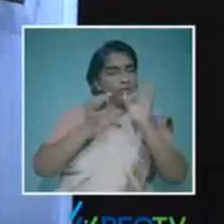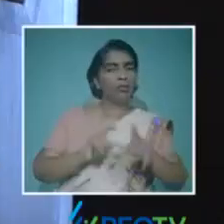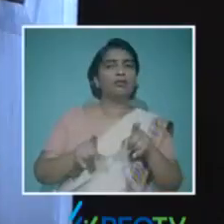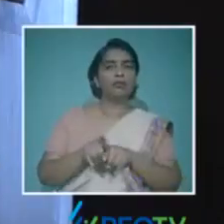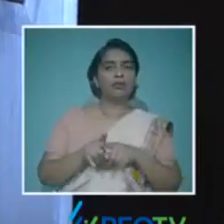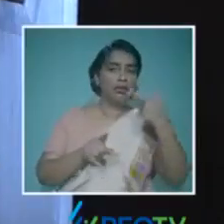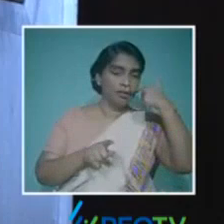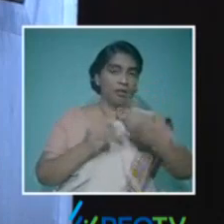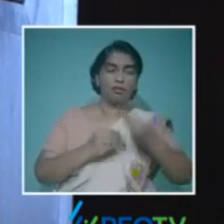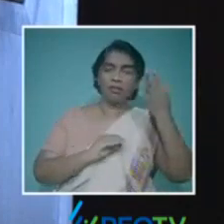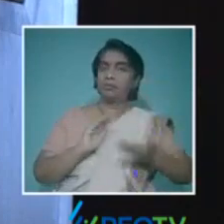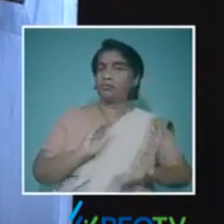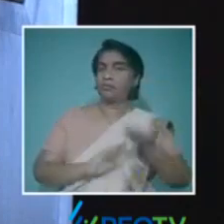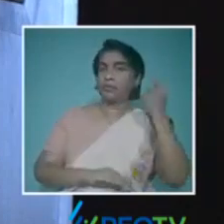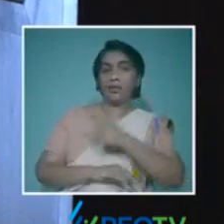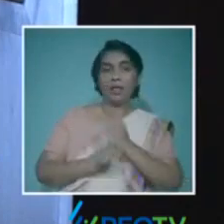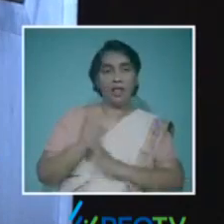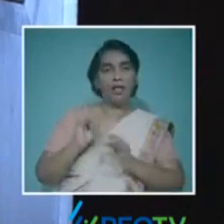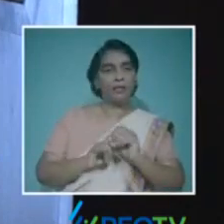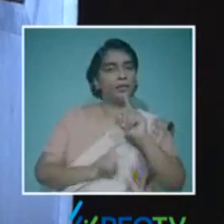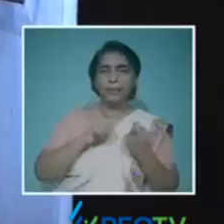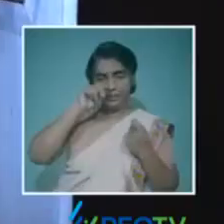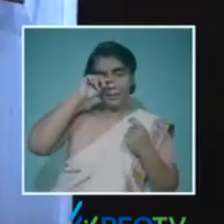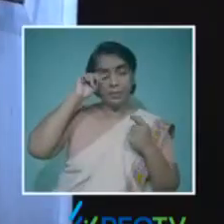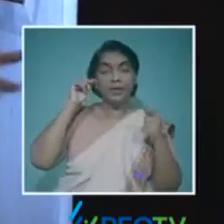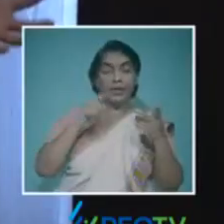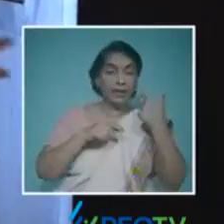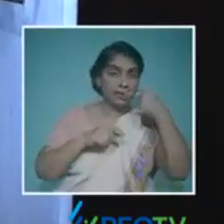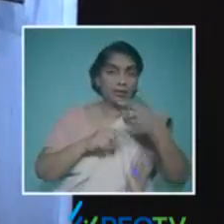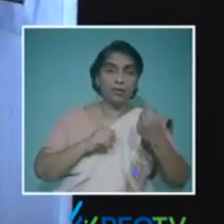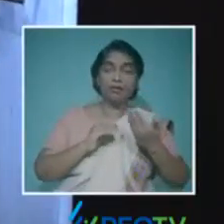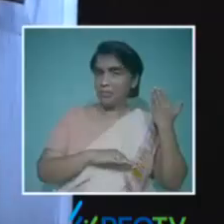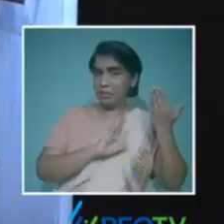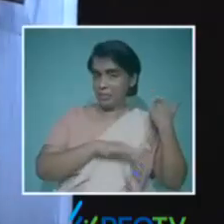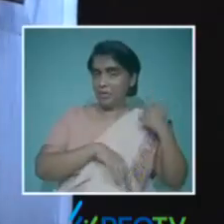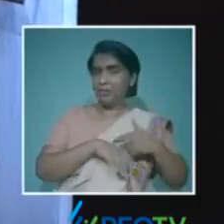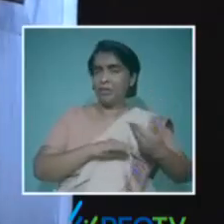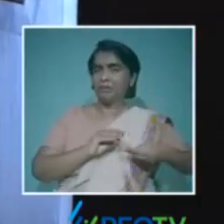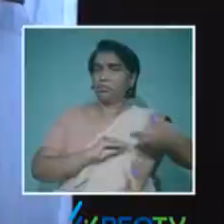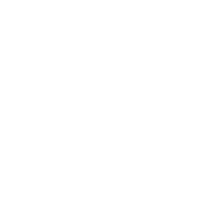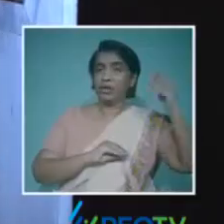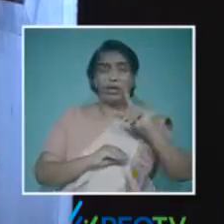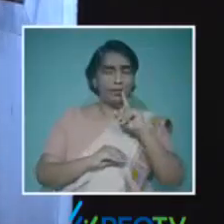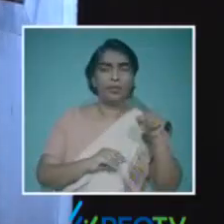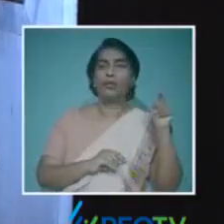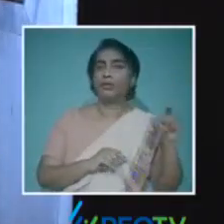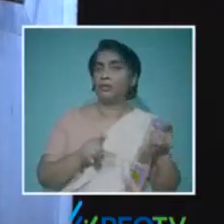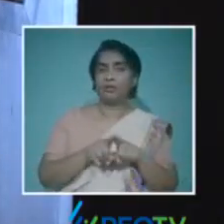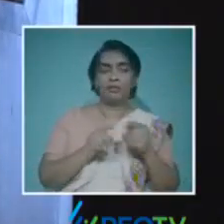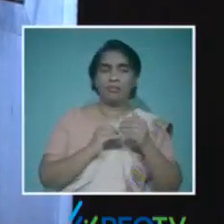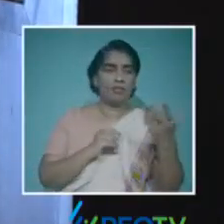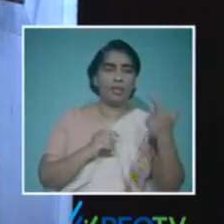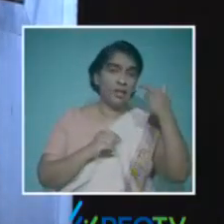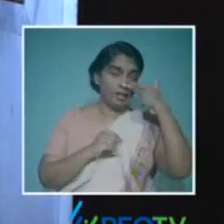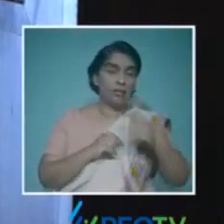මිලට තෙල් දෙන තැනට ගෙනාව කියන ප්‍රකාශය එතුමා මේ උත්තරීතර පාර්ලිමේන්තුවට කරා. තෙල් මිල සීග්‍රයෙන් පහුගිය කාලේ වැඩි වෙන වෙලාවෙ කිව්වා මේ යන විදිහට යන්න බෑ අපි